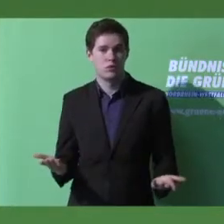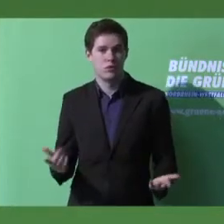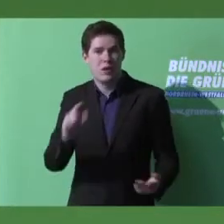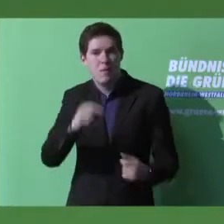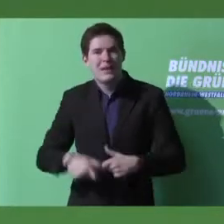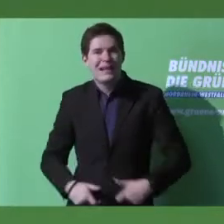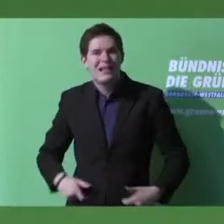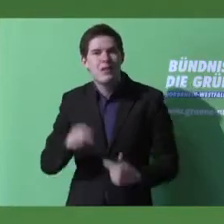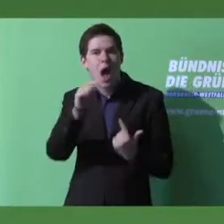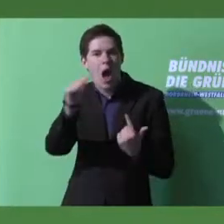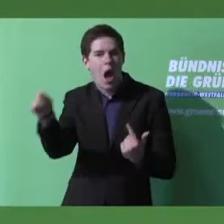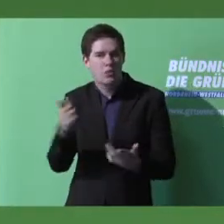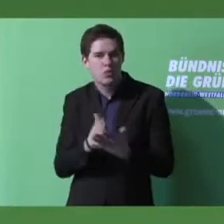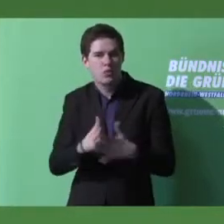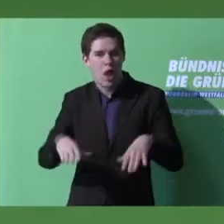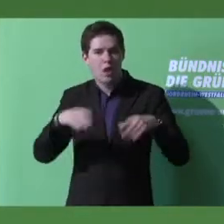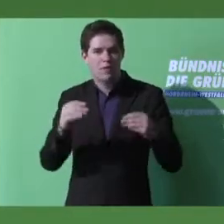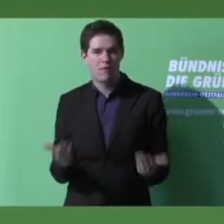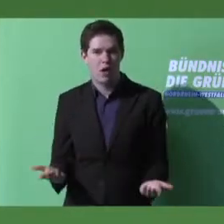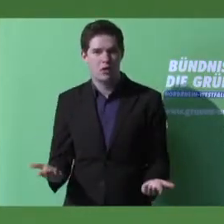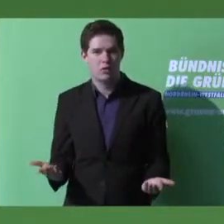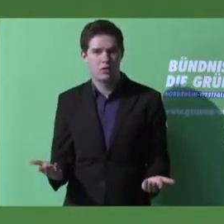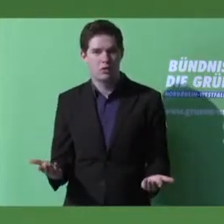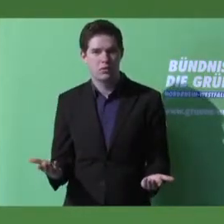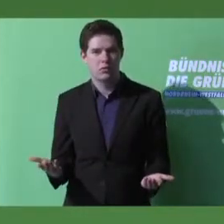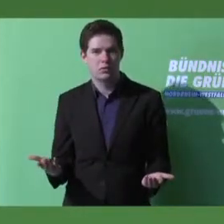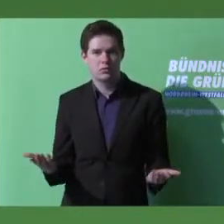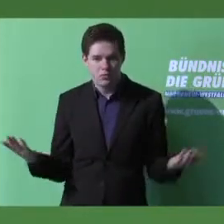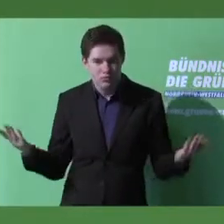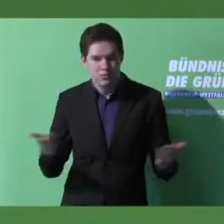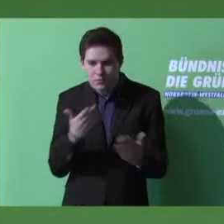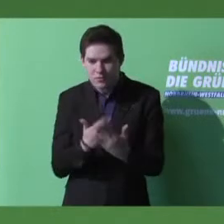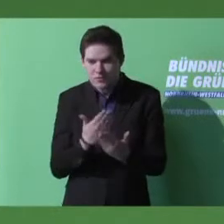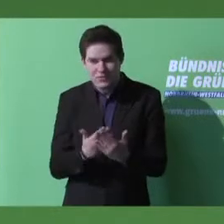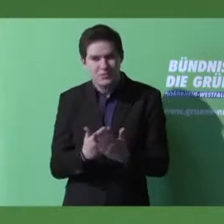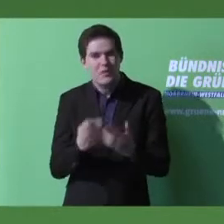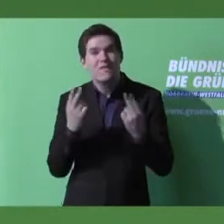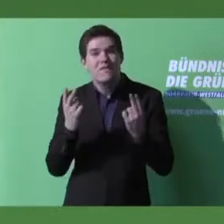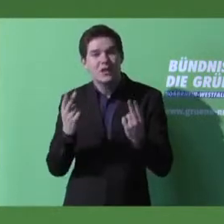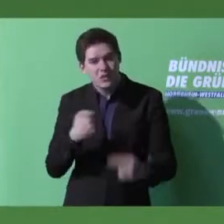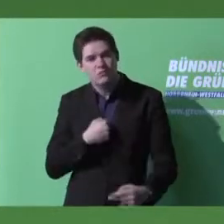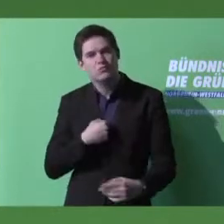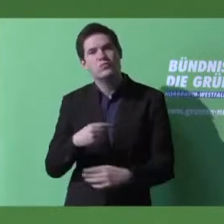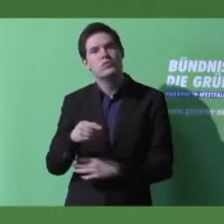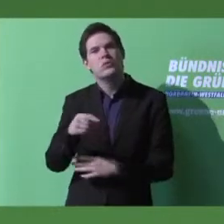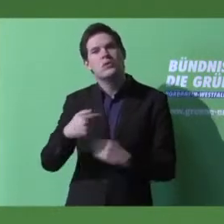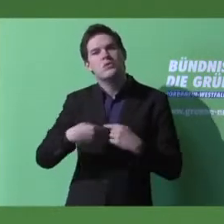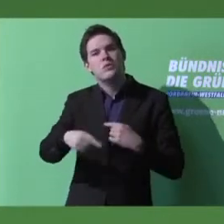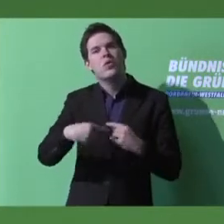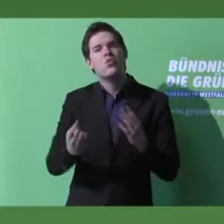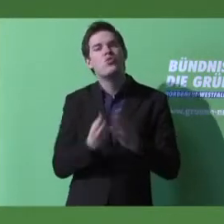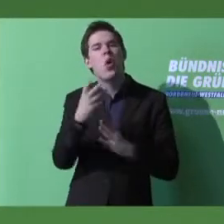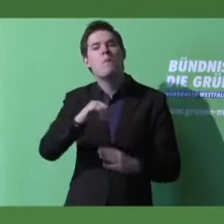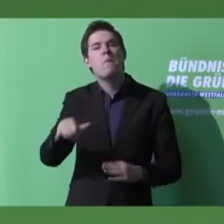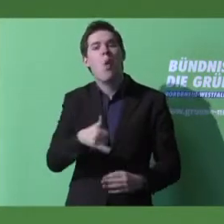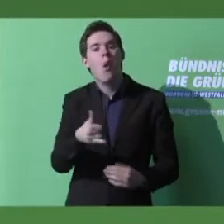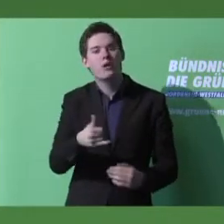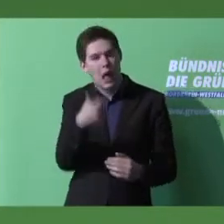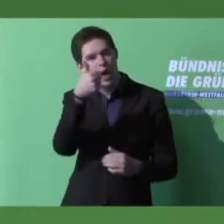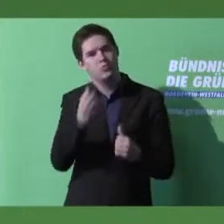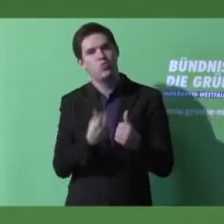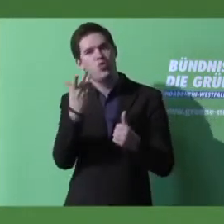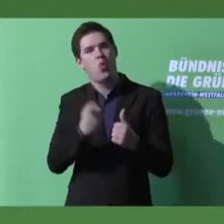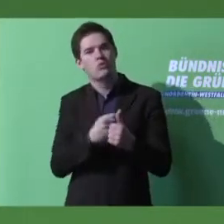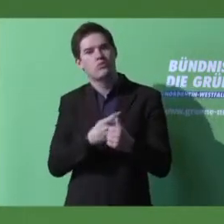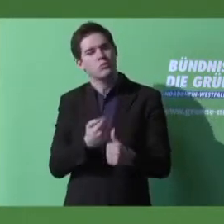Kitas. Und deswegen ist eines unserer neuen gewählten Projekte das Projekt,